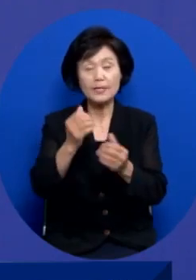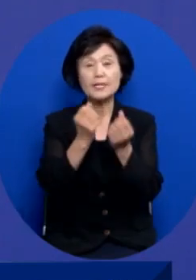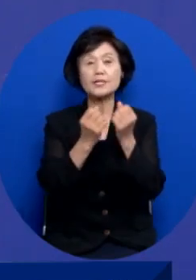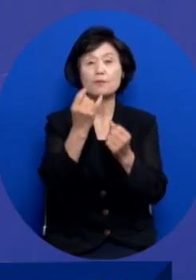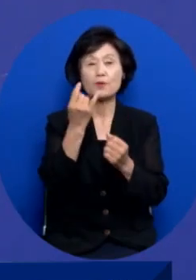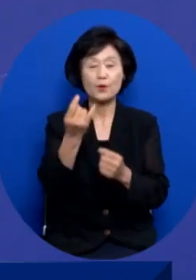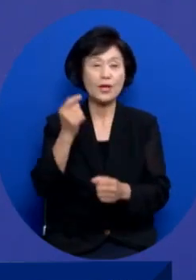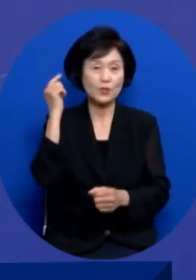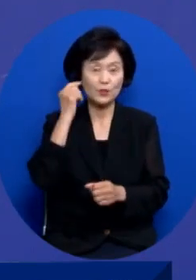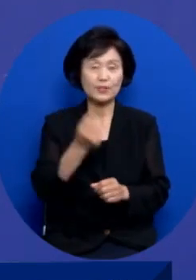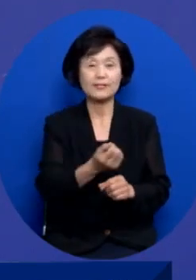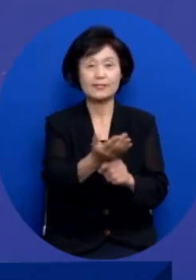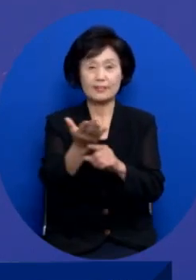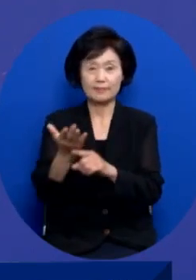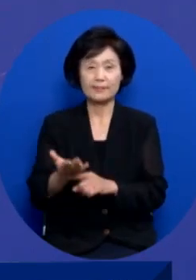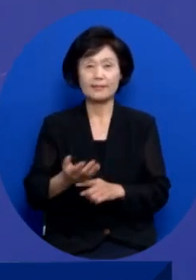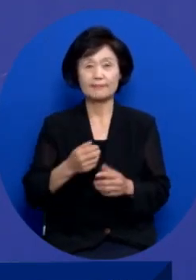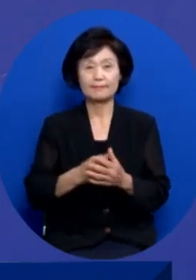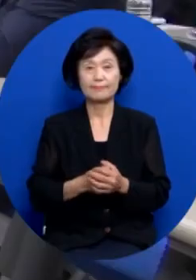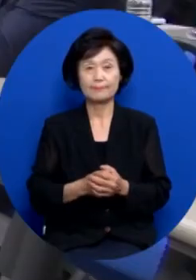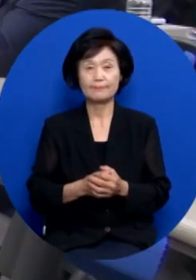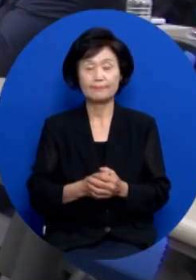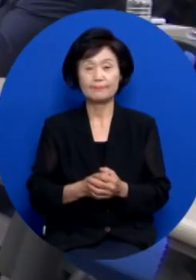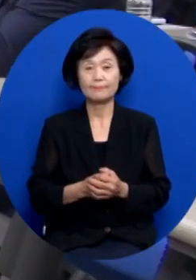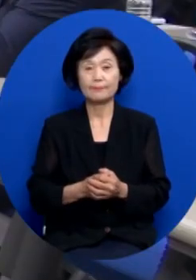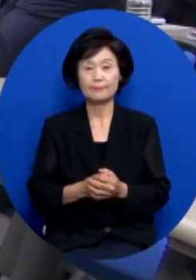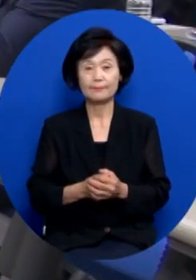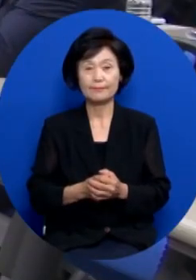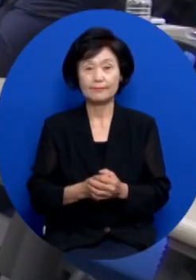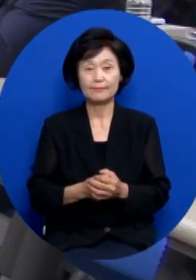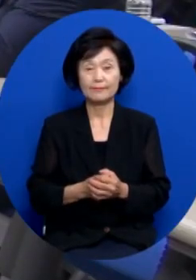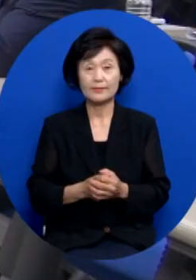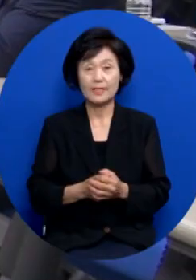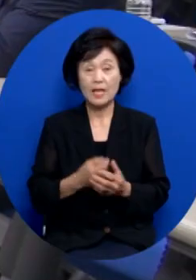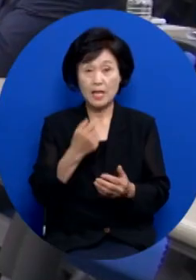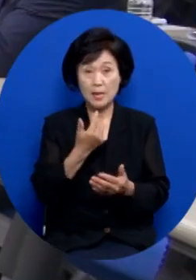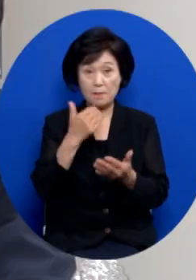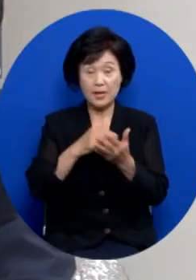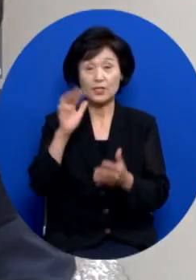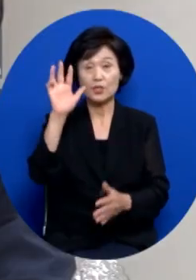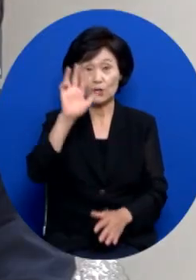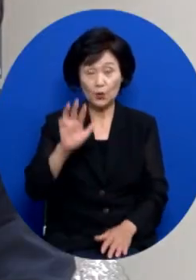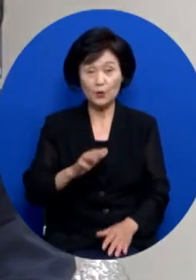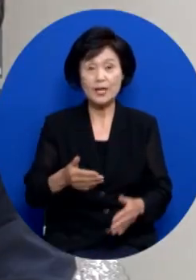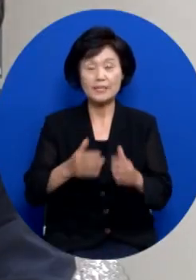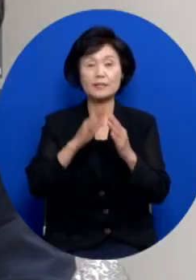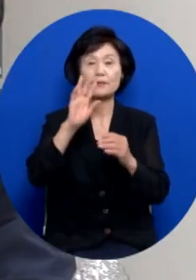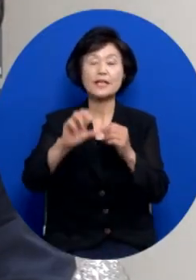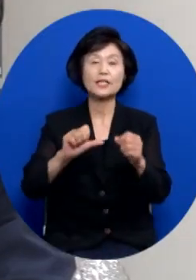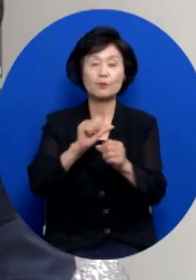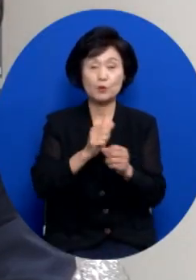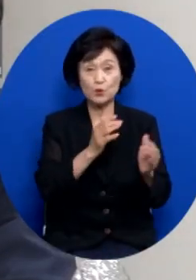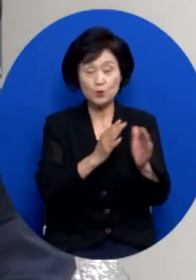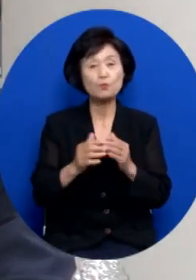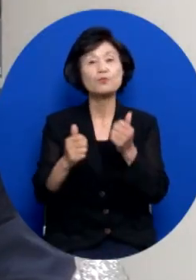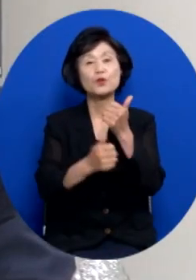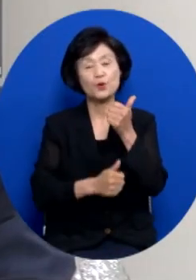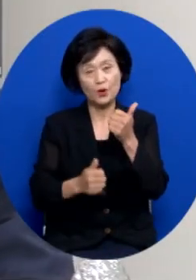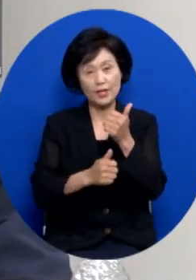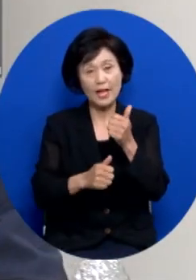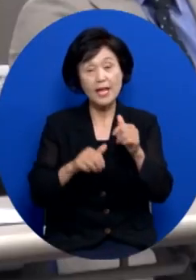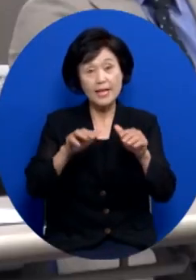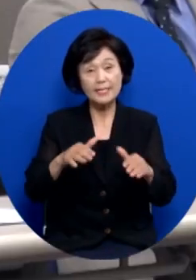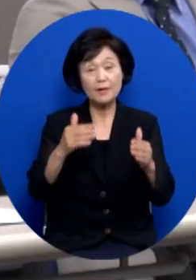소식을 장현수 기자가 전합니다 대한예수기장로의 백석총회 설립 45주년 준비위원회가